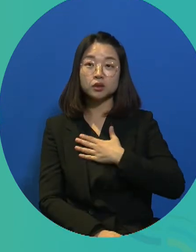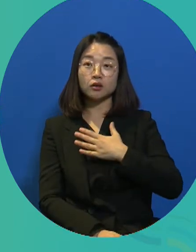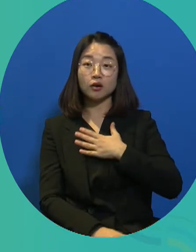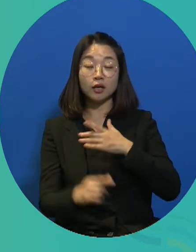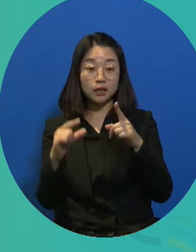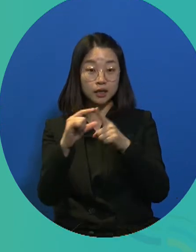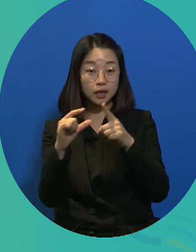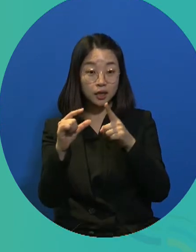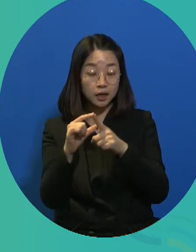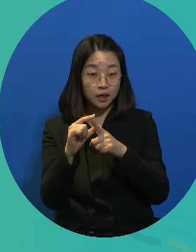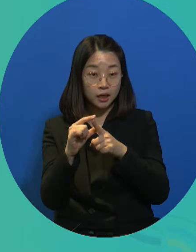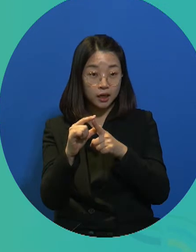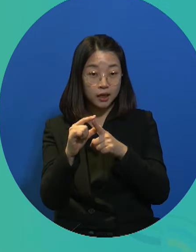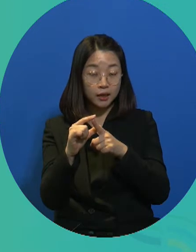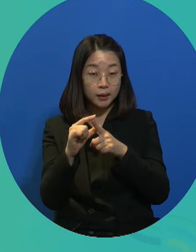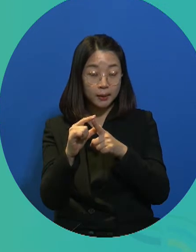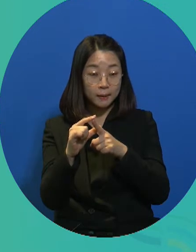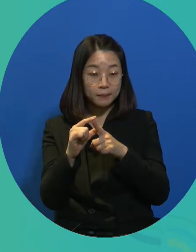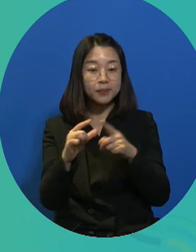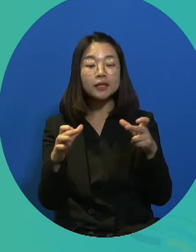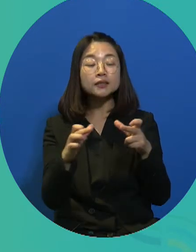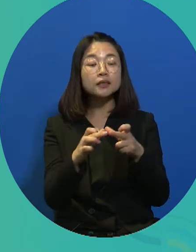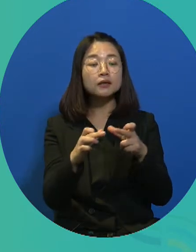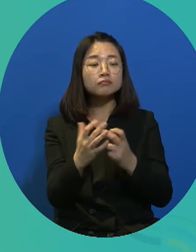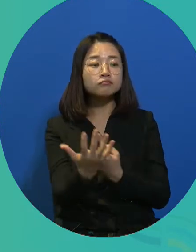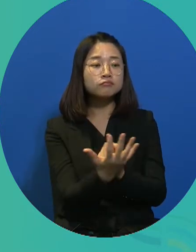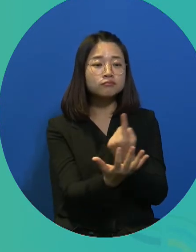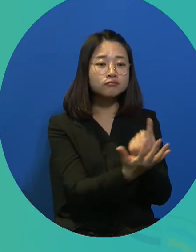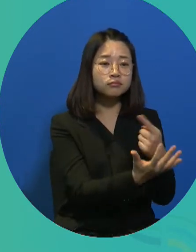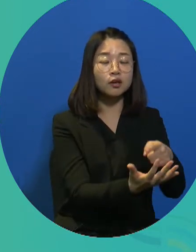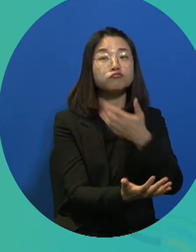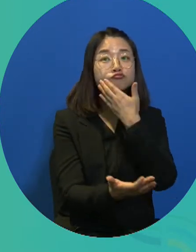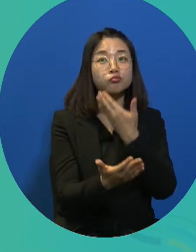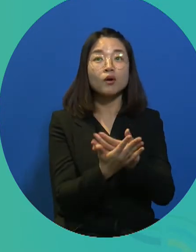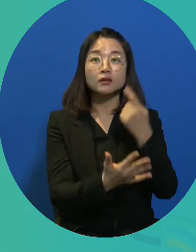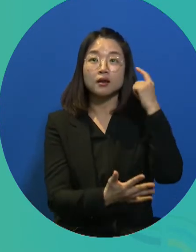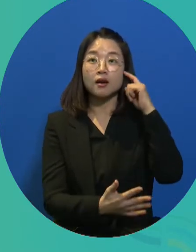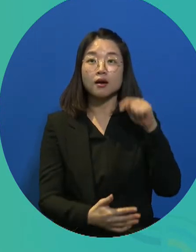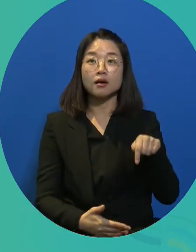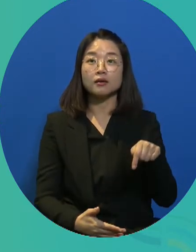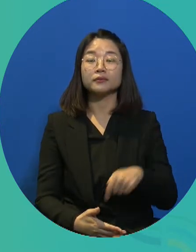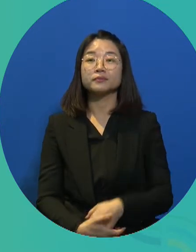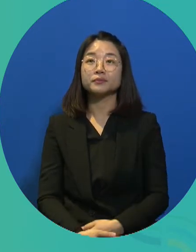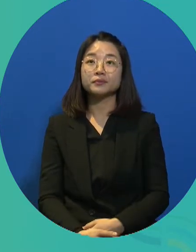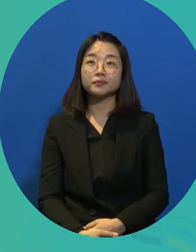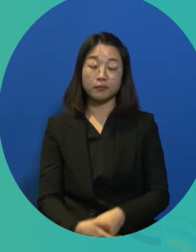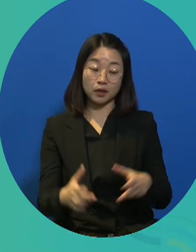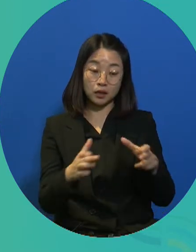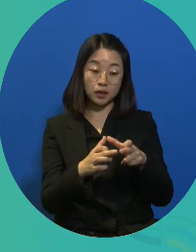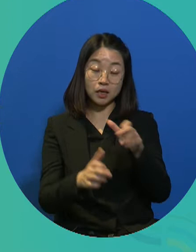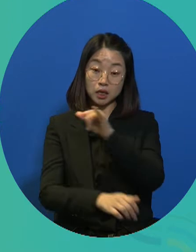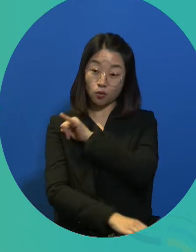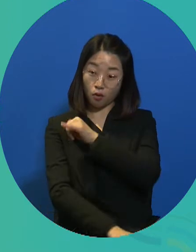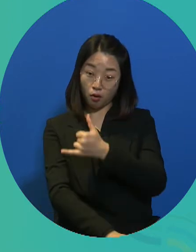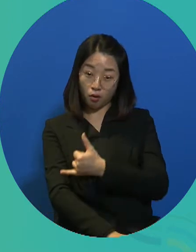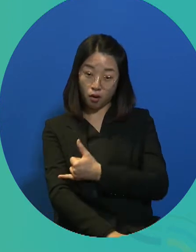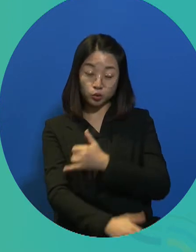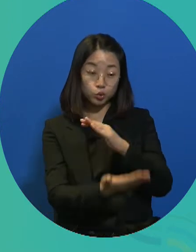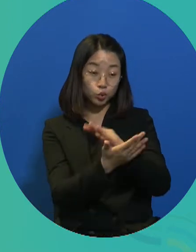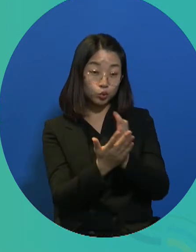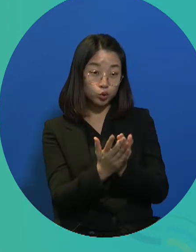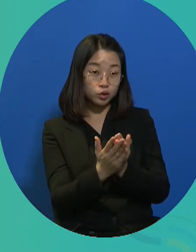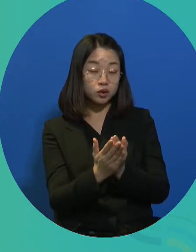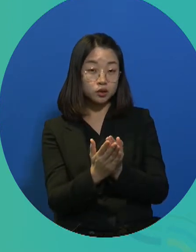저희는 용어 중에서 장애 사회적 모델을 매우 중요하게 생각하고 있습니다. 이 장애인 인권 모델은